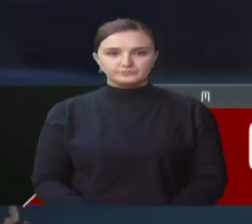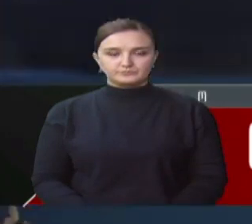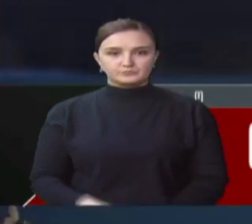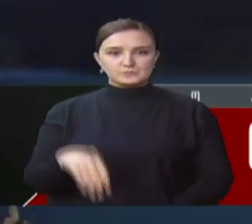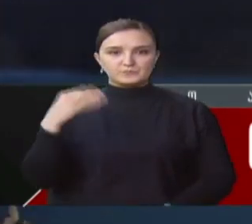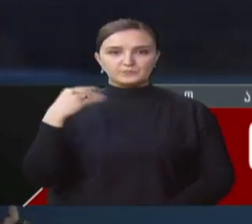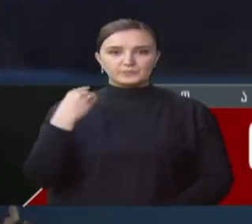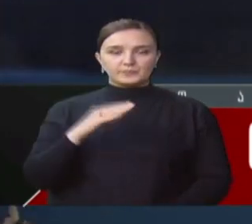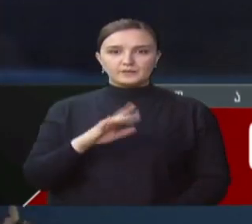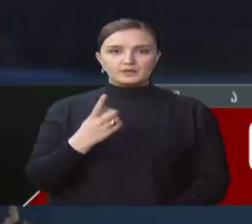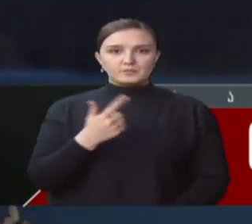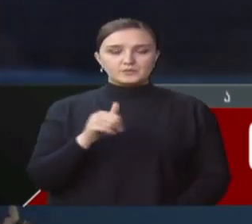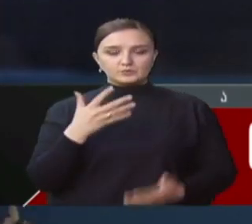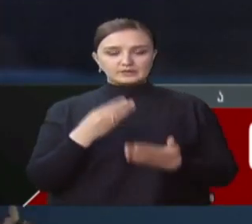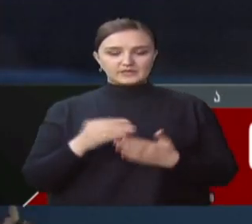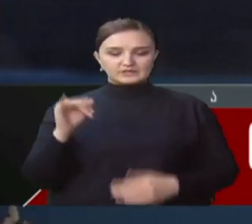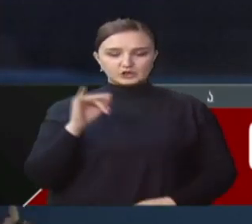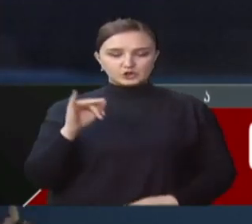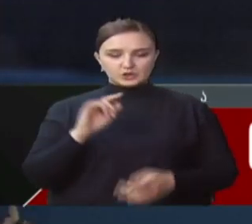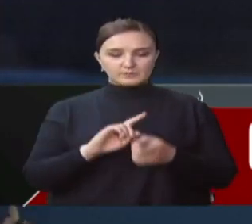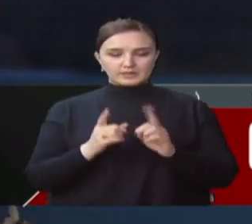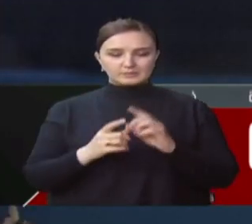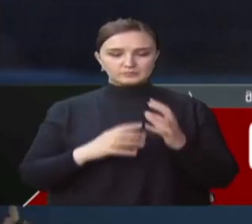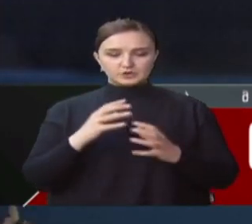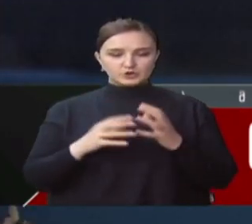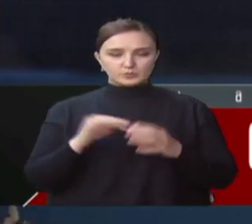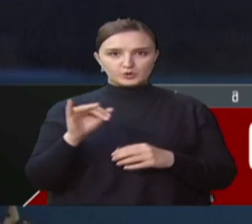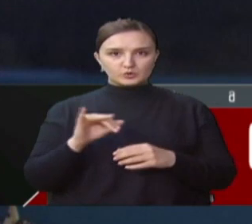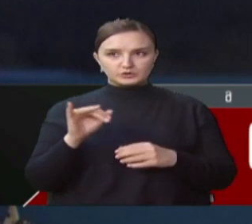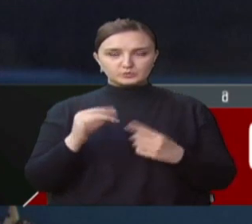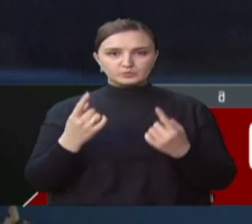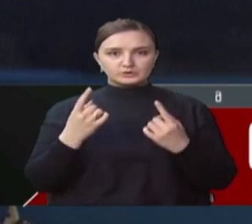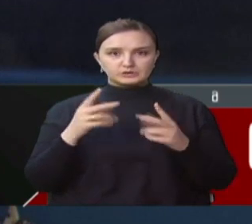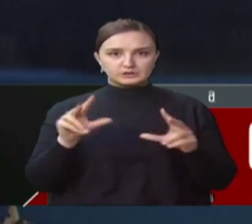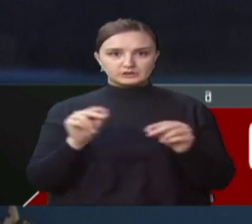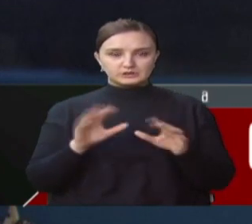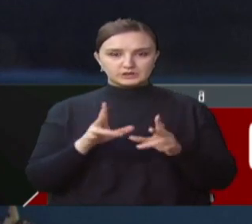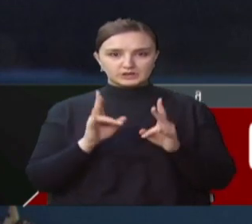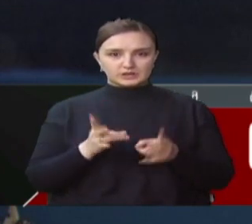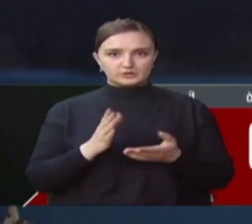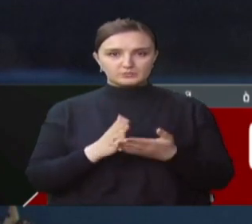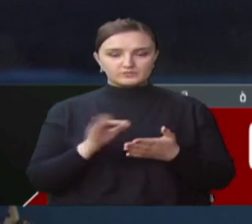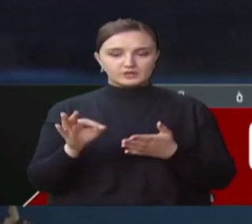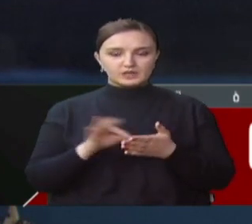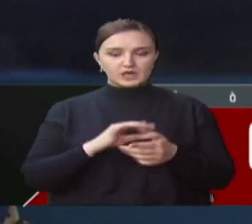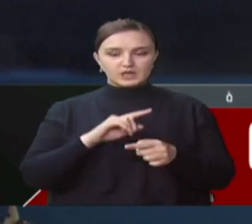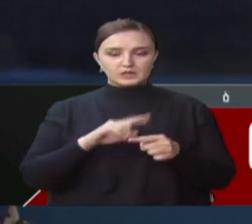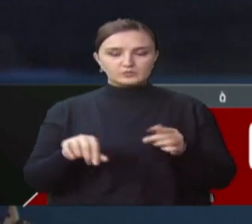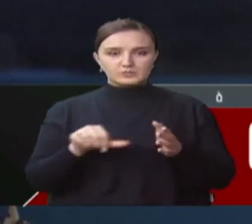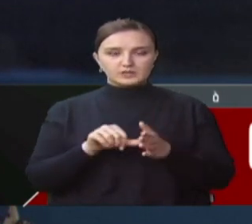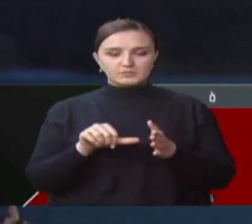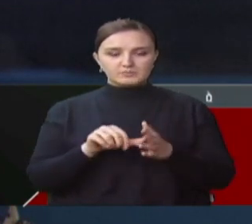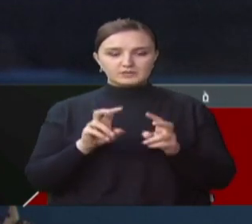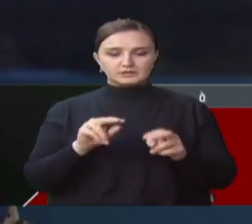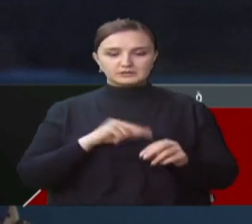Თურქეთი არა მხოლოდ თავისი ისტორიის, არამედ მსოფლიო ისტორიის უდიდესი კატასტროფის წინაშია. გადაუდებელი დახმარების და